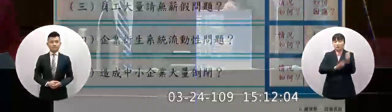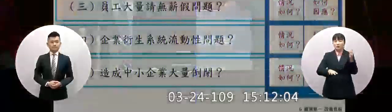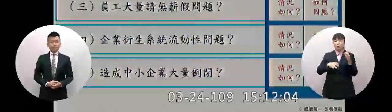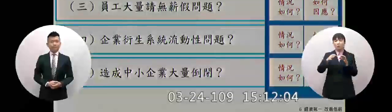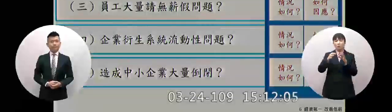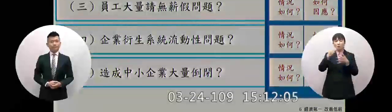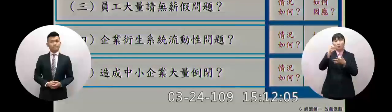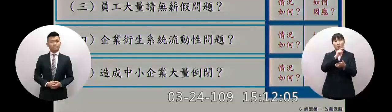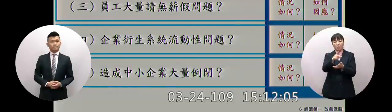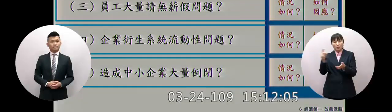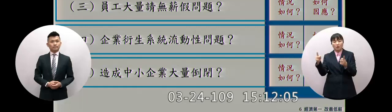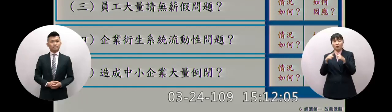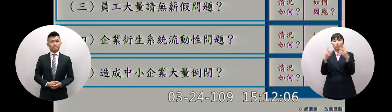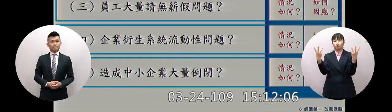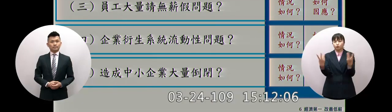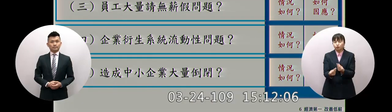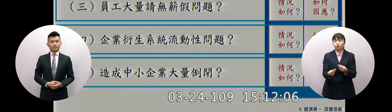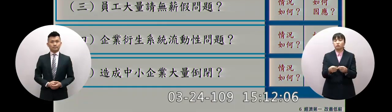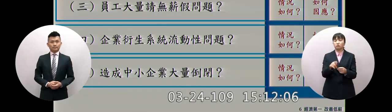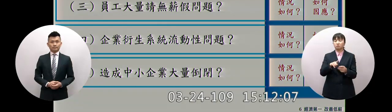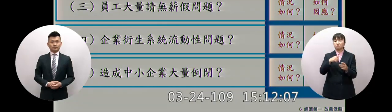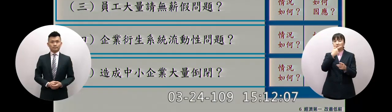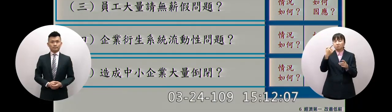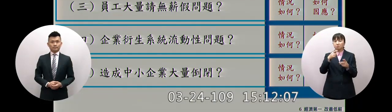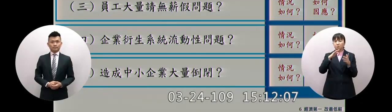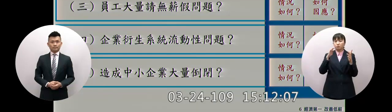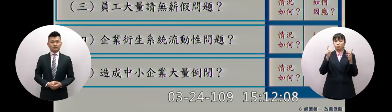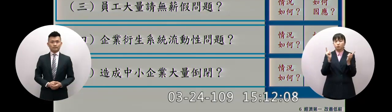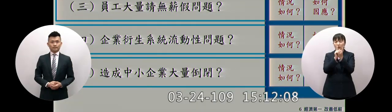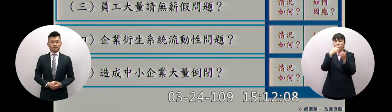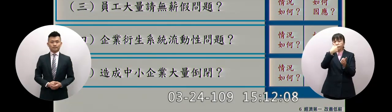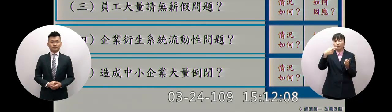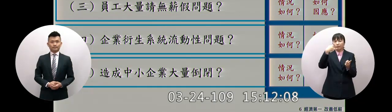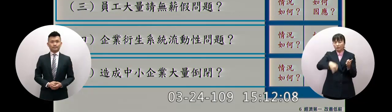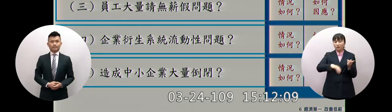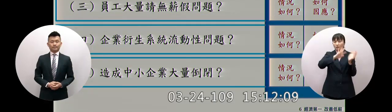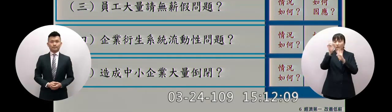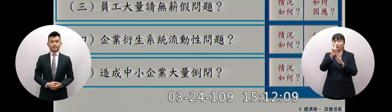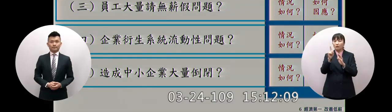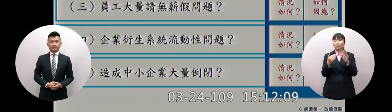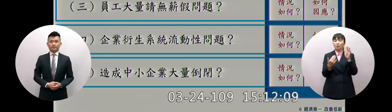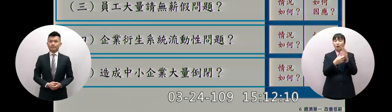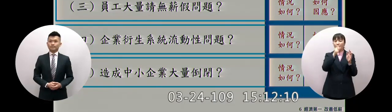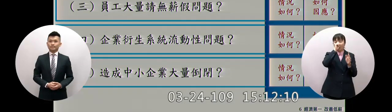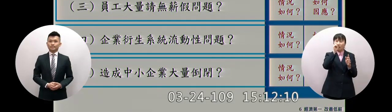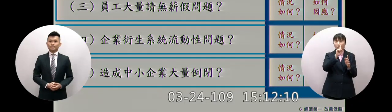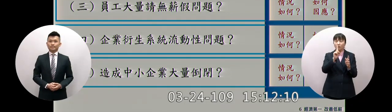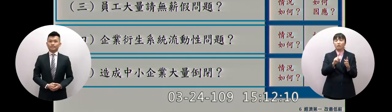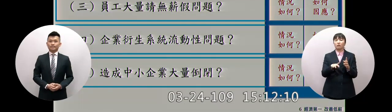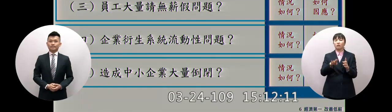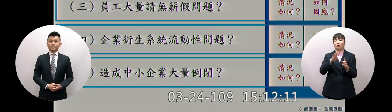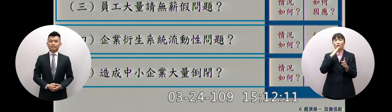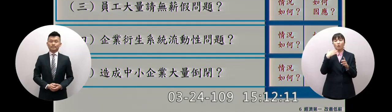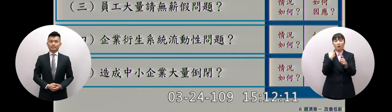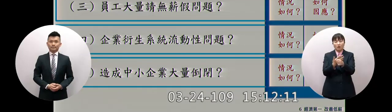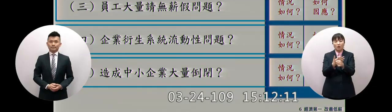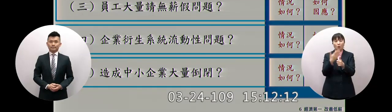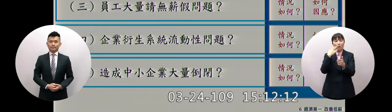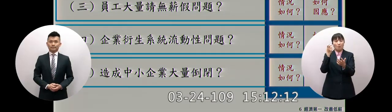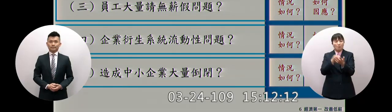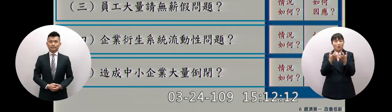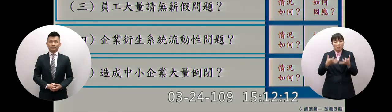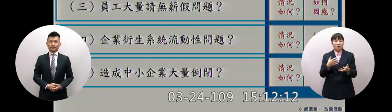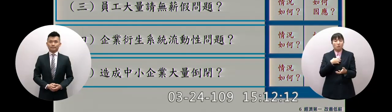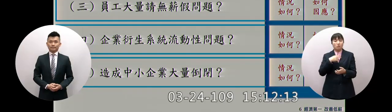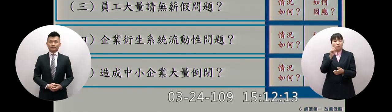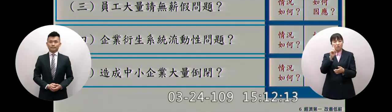消费大量萎缩？最好的情况是怎么样？中等的情况是怎么样？最严重的可能情